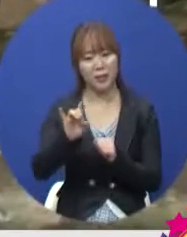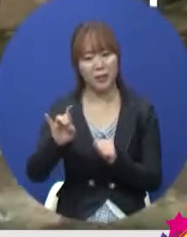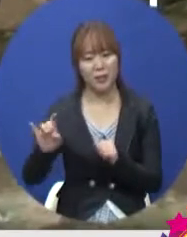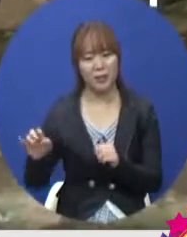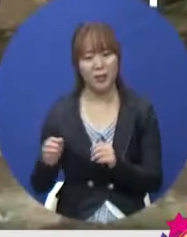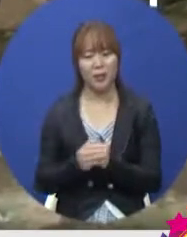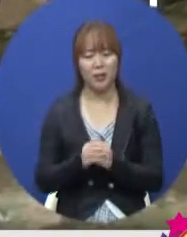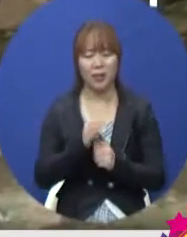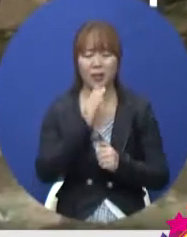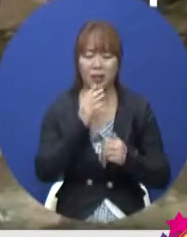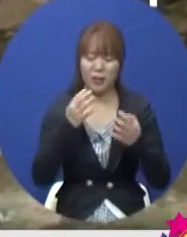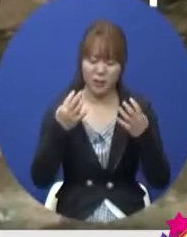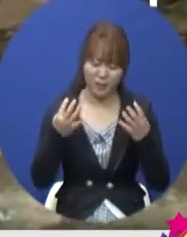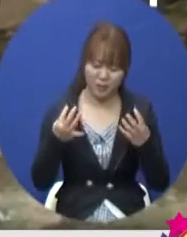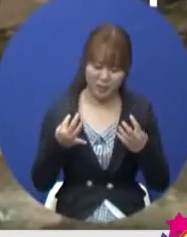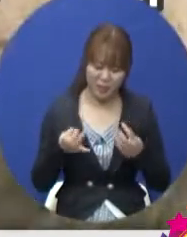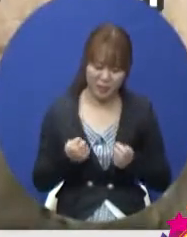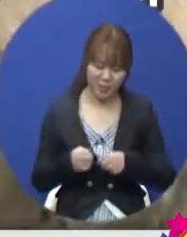울증하다